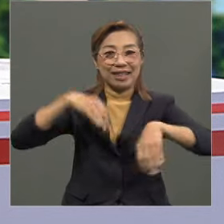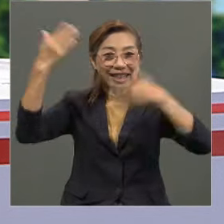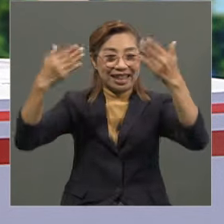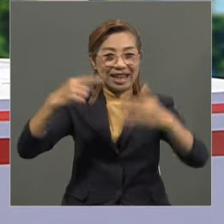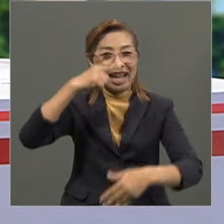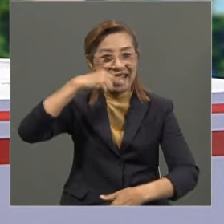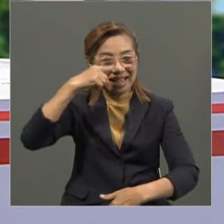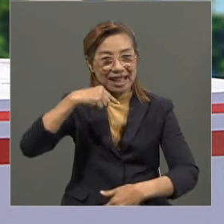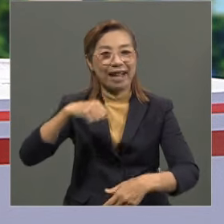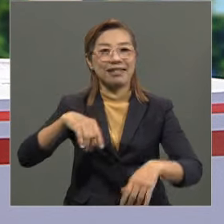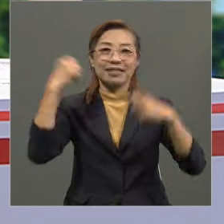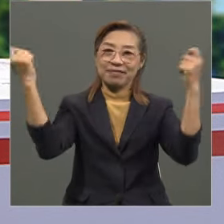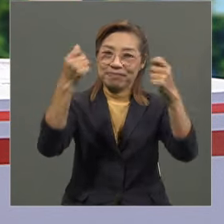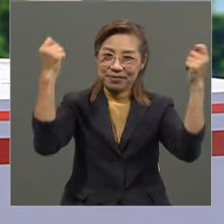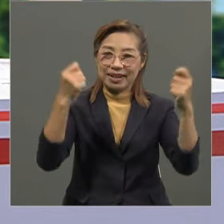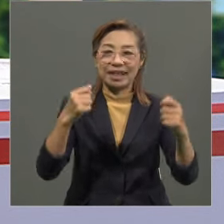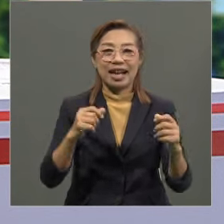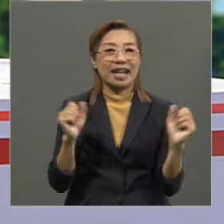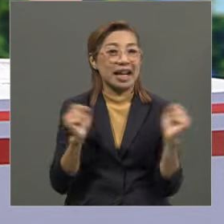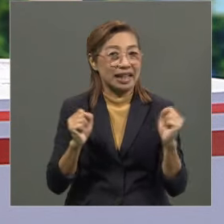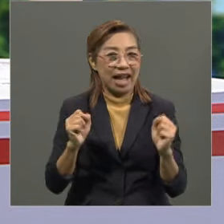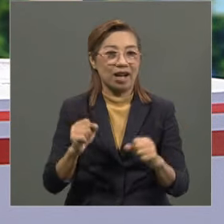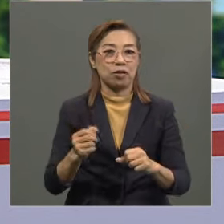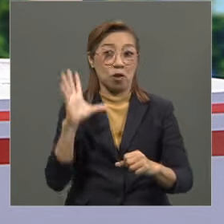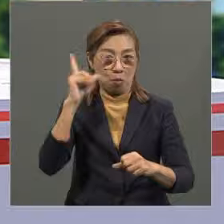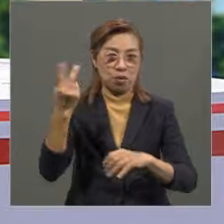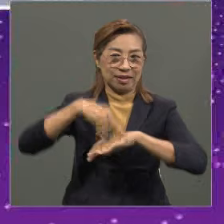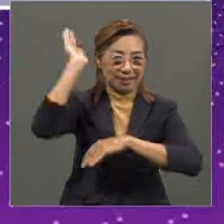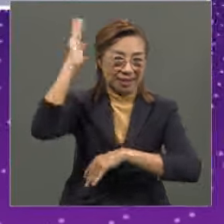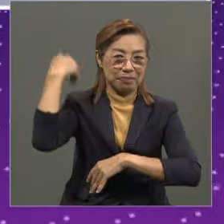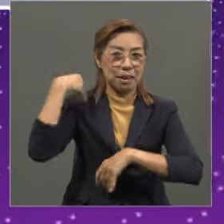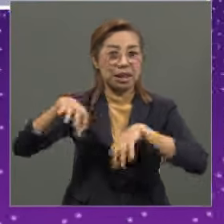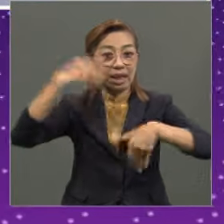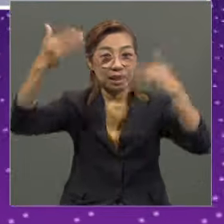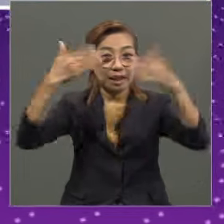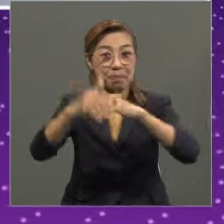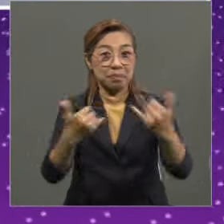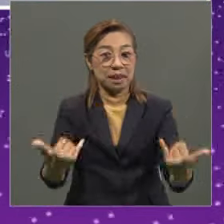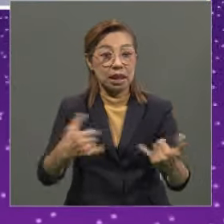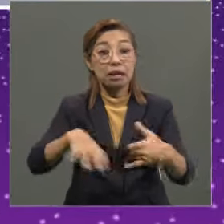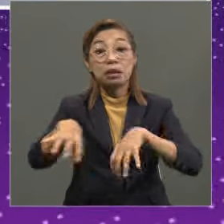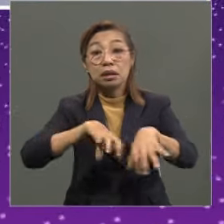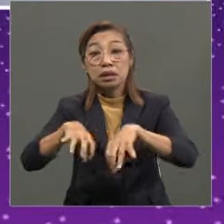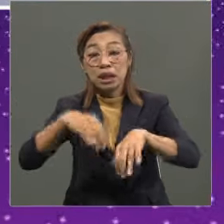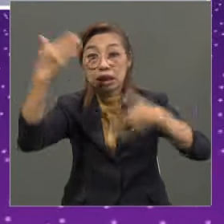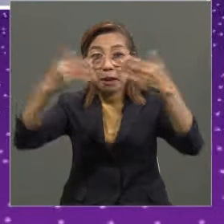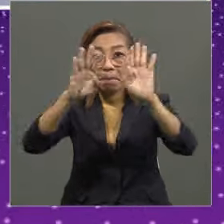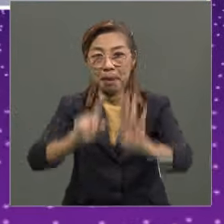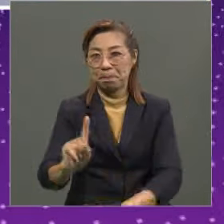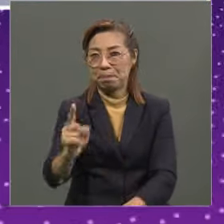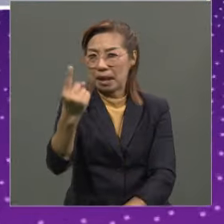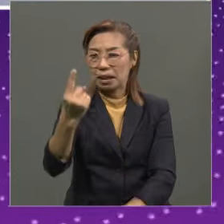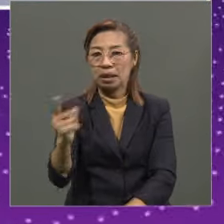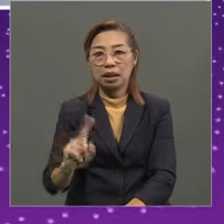Winter Festival2024ในวันพรุ่งนี้ครับโดยจะเป็นการจัดงานในปีนี้เนี่ยจะเป็นการจัดงานรูปแบบใหม่